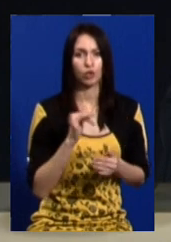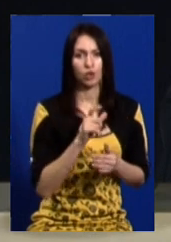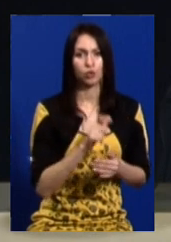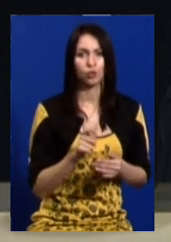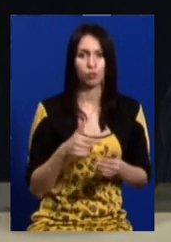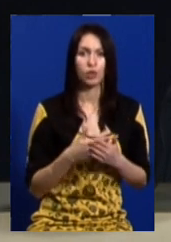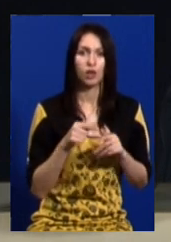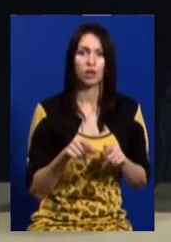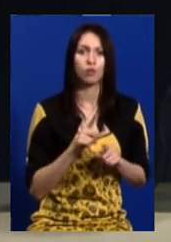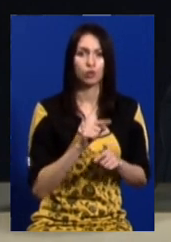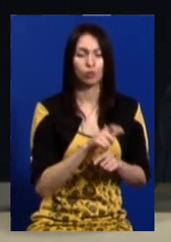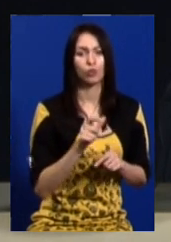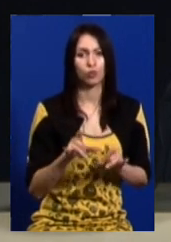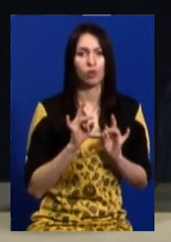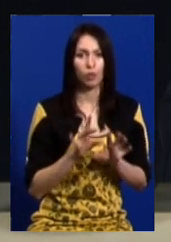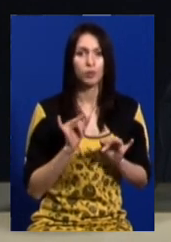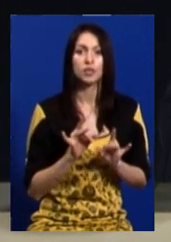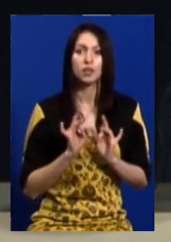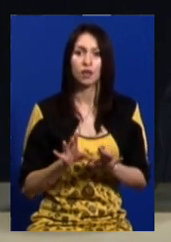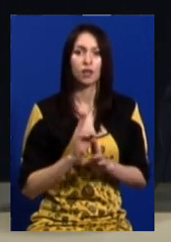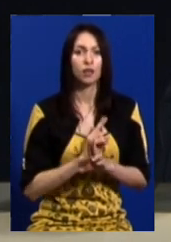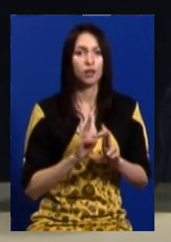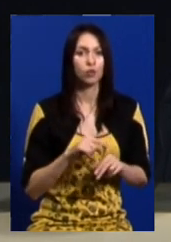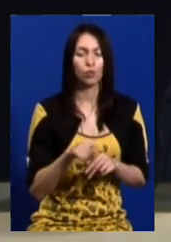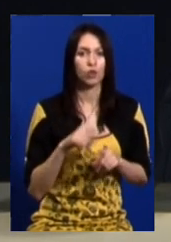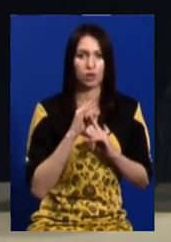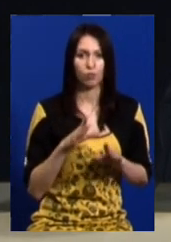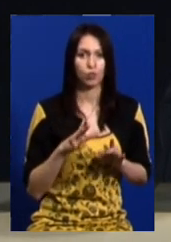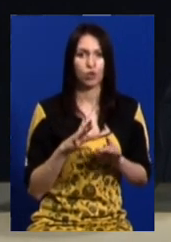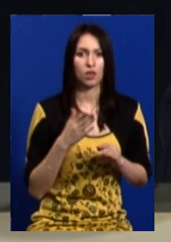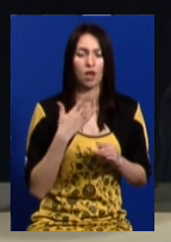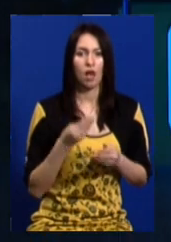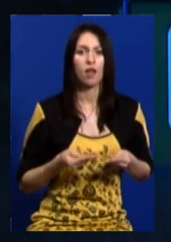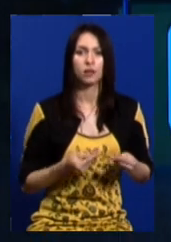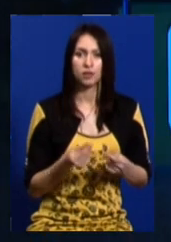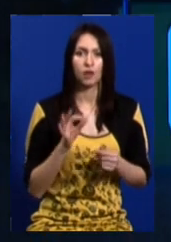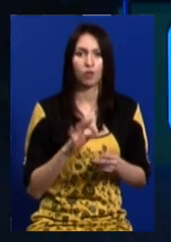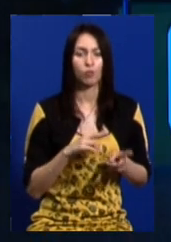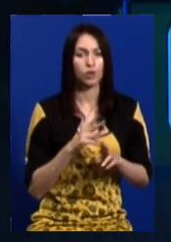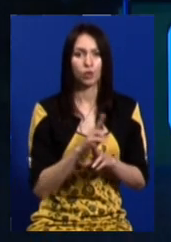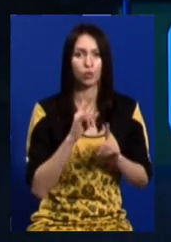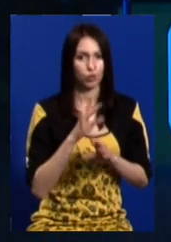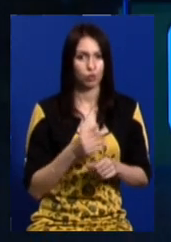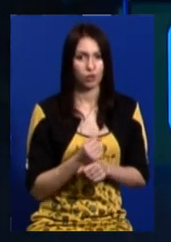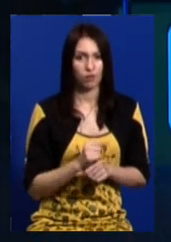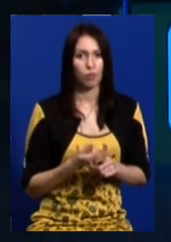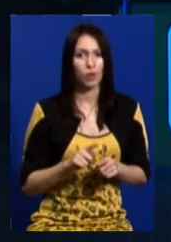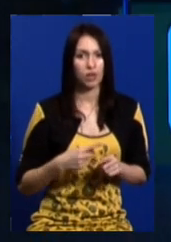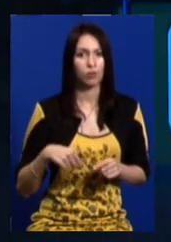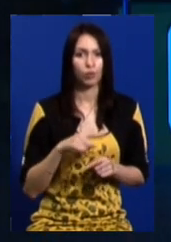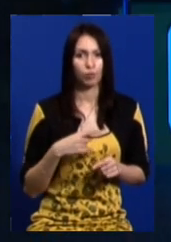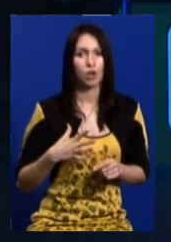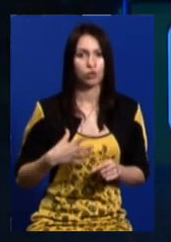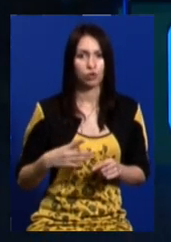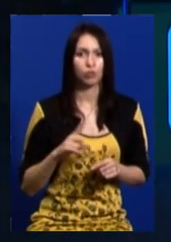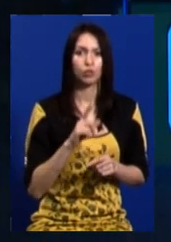того, щоб людям пояснити і розказати. Ніхто їх не буде агітувати про переходи, ніхто не буде заставляти. Тому ми очікуємо,